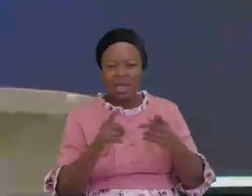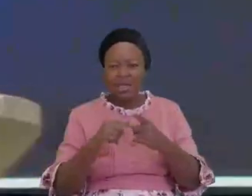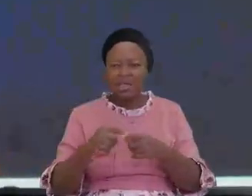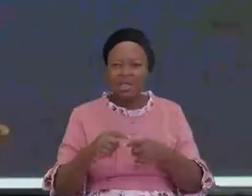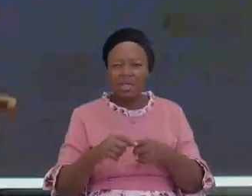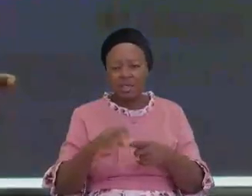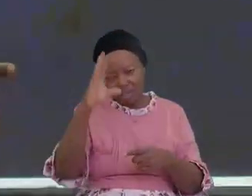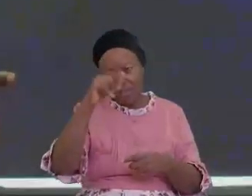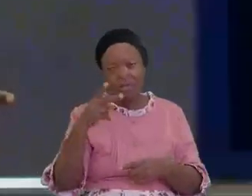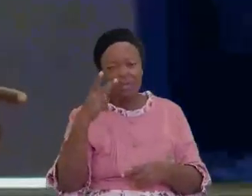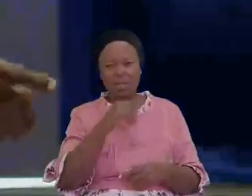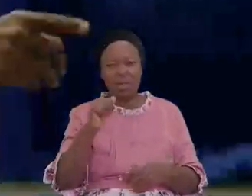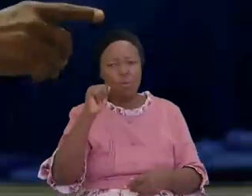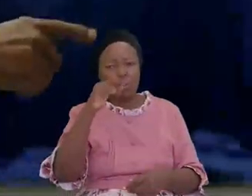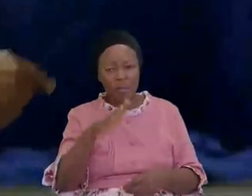Nous avons vu une femme